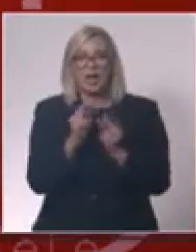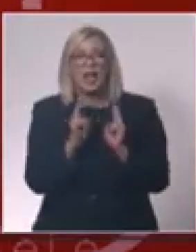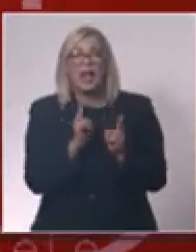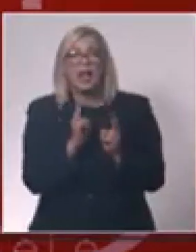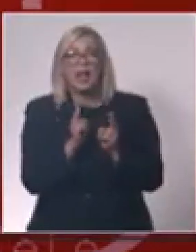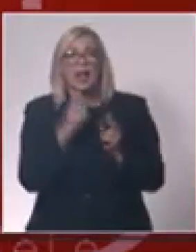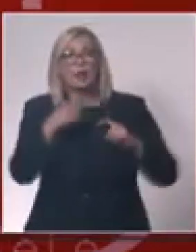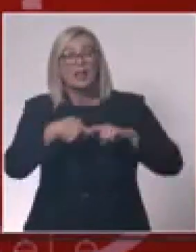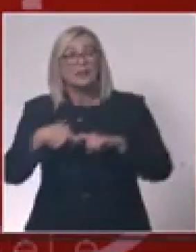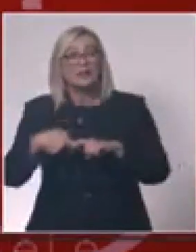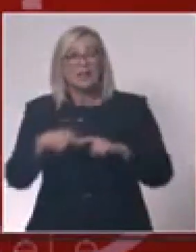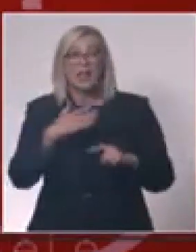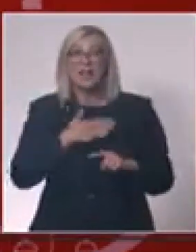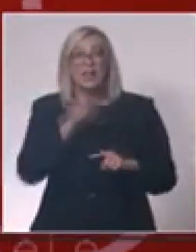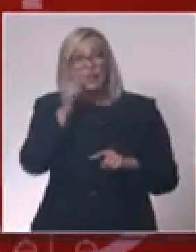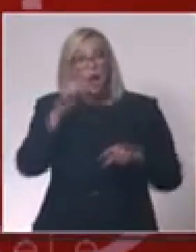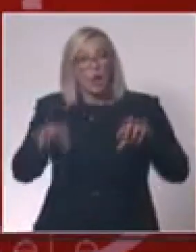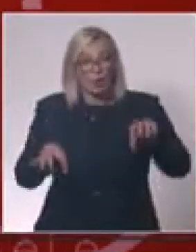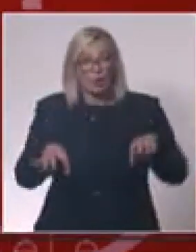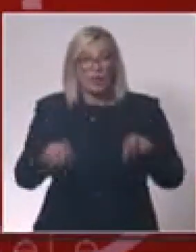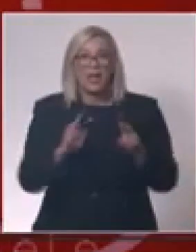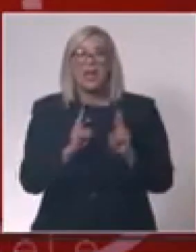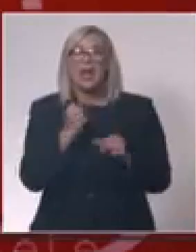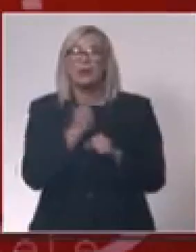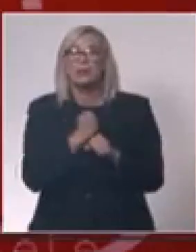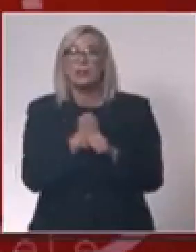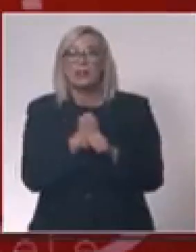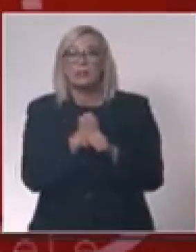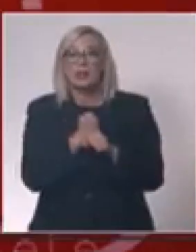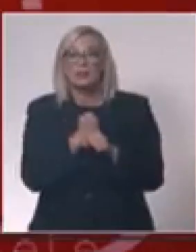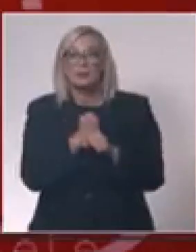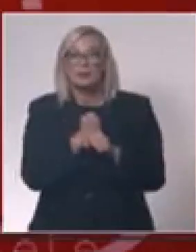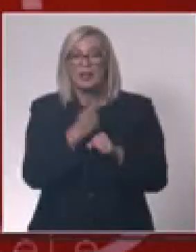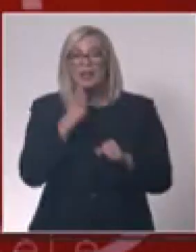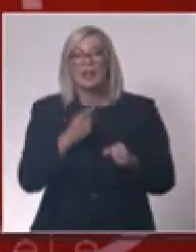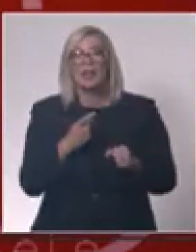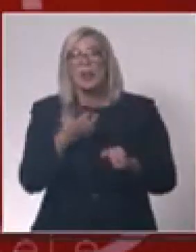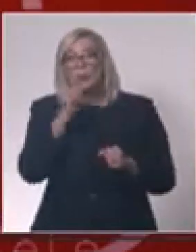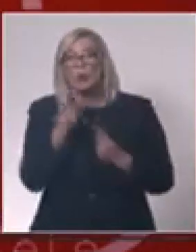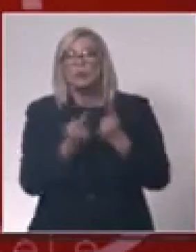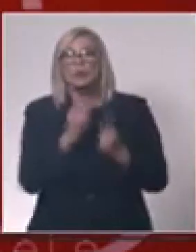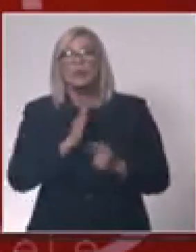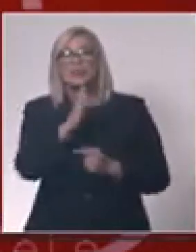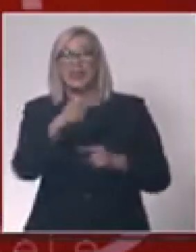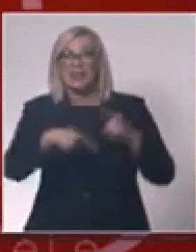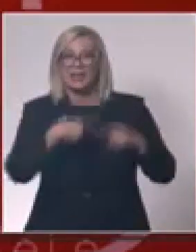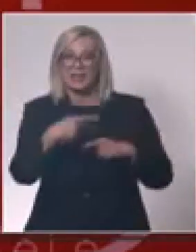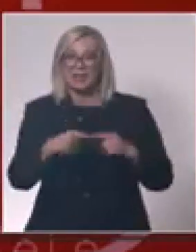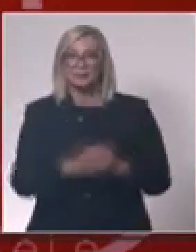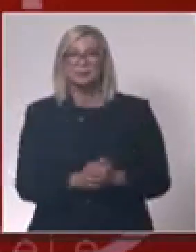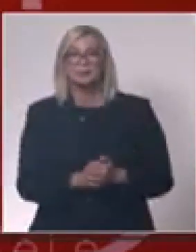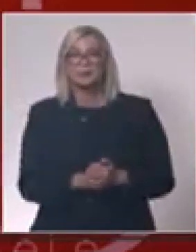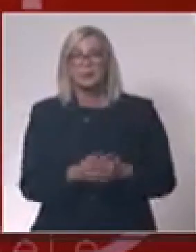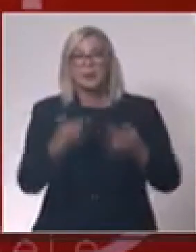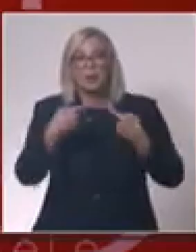да ги поврземе нашите луѓе и како да создадеме можности за идните генерации кои доаѓаат. Посебно